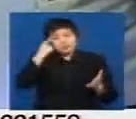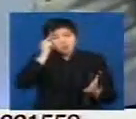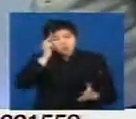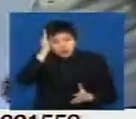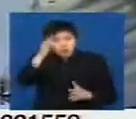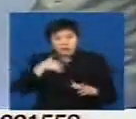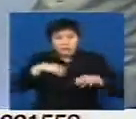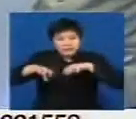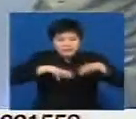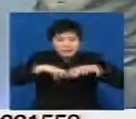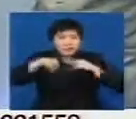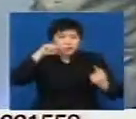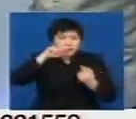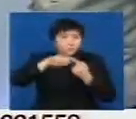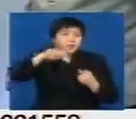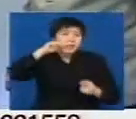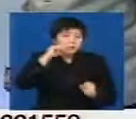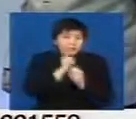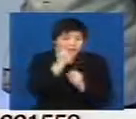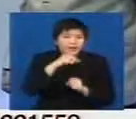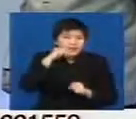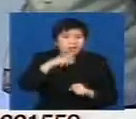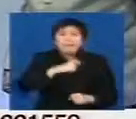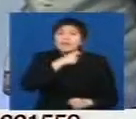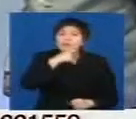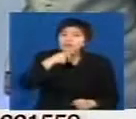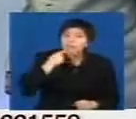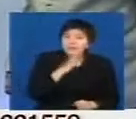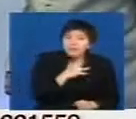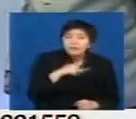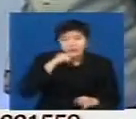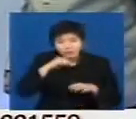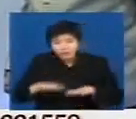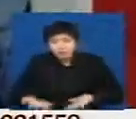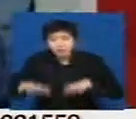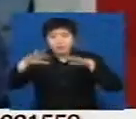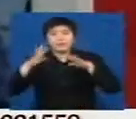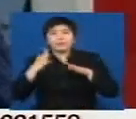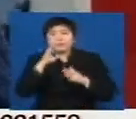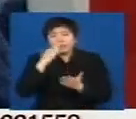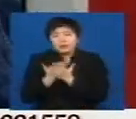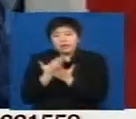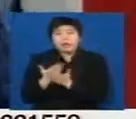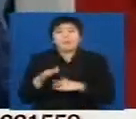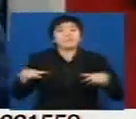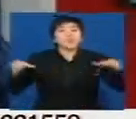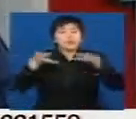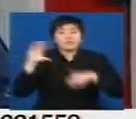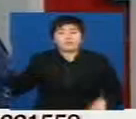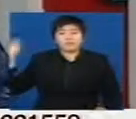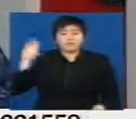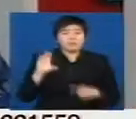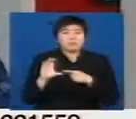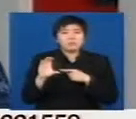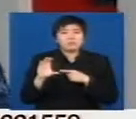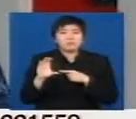หารจัดการน้ำที่ดีที่สุด คือ น้ำก็ไม่ท่วมและก็ไม่แล้ง อ ันก็คือว่าในระบบปกติที่เ ร่ งก็ประมาณปกติของทุกหน่วยราชการ